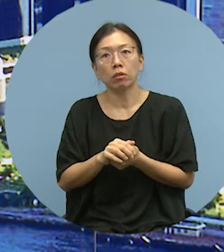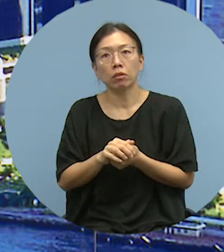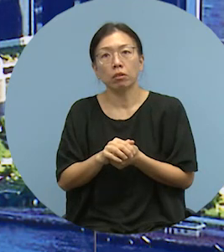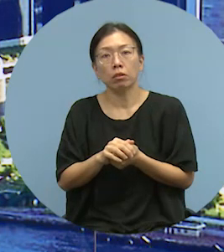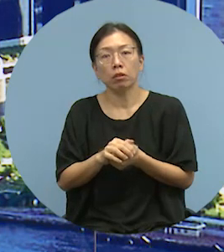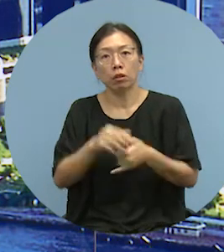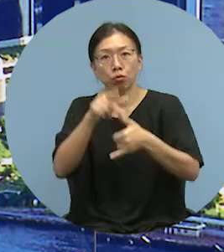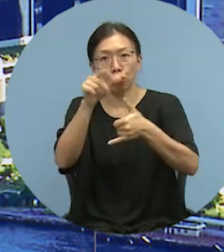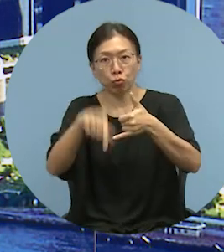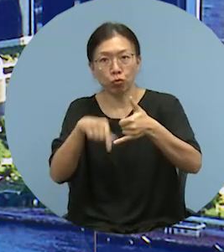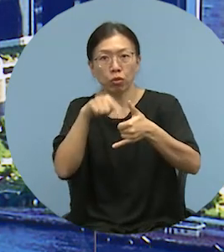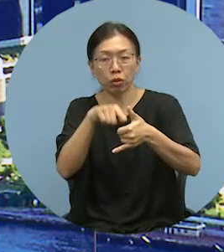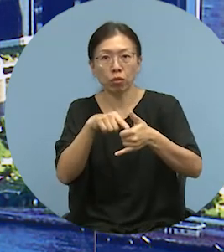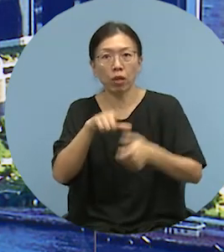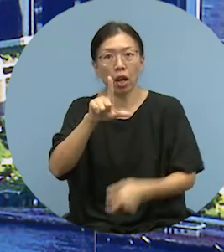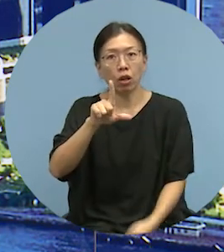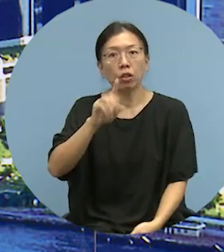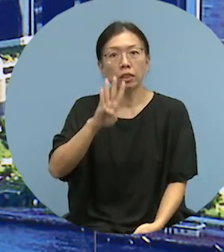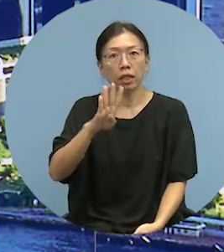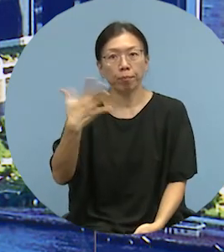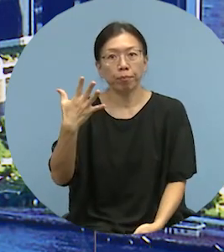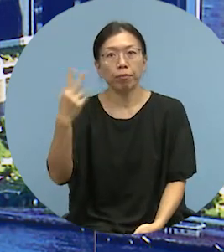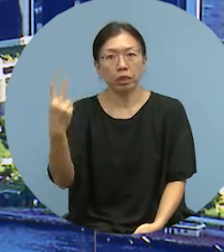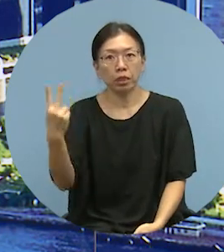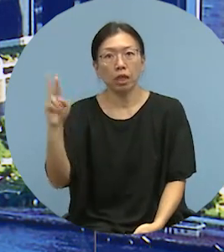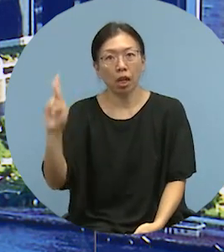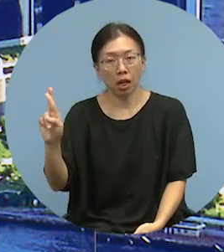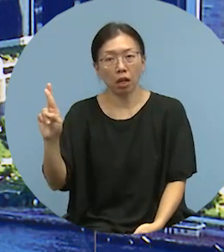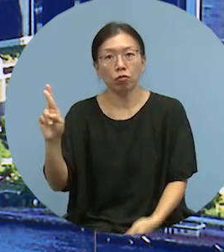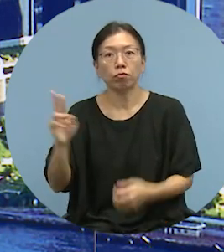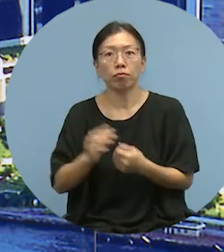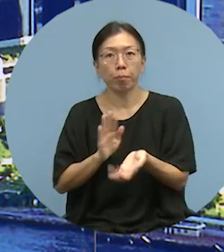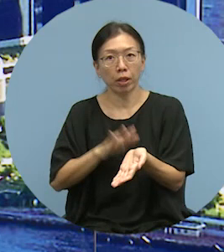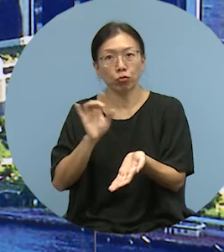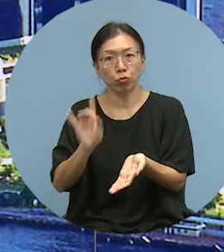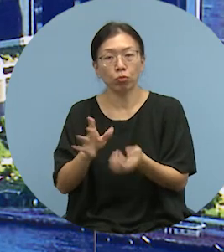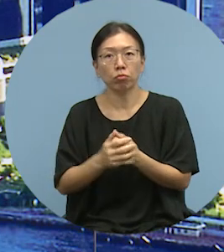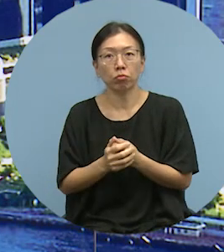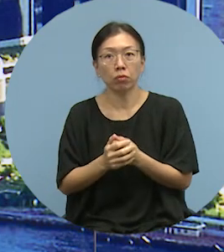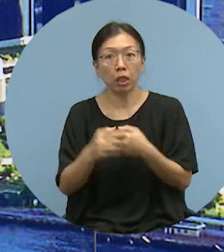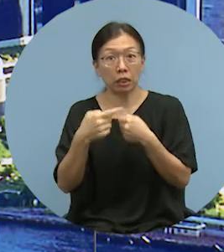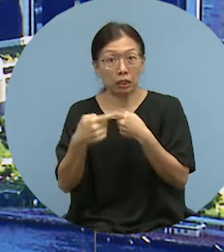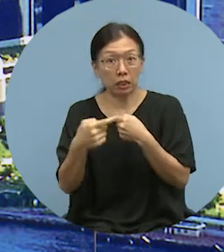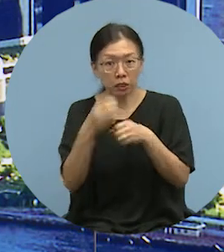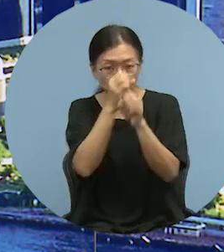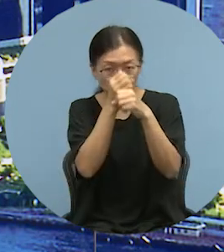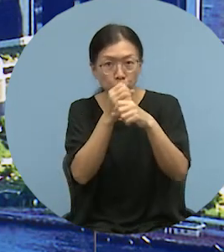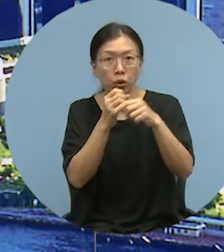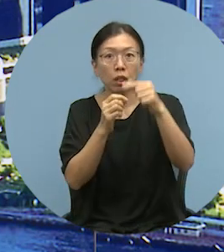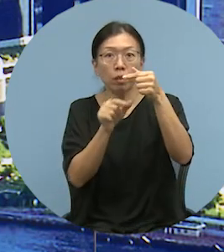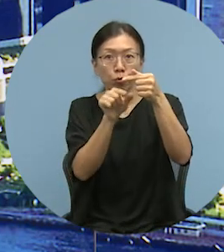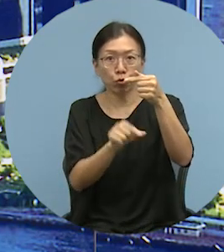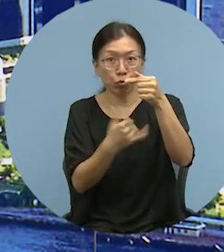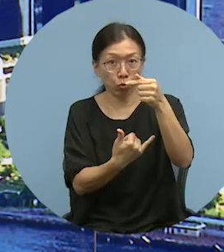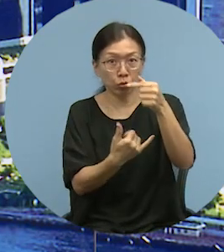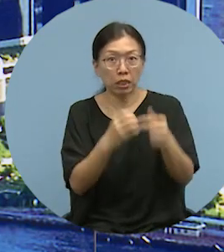案啦，就帶有 L452R 嘅。咁佢第一次測試嗰時10月6號咧，嗰個 CT